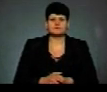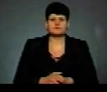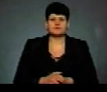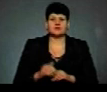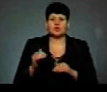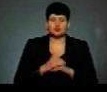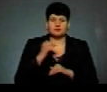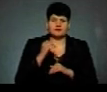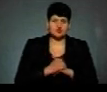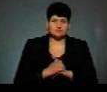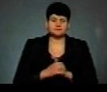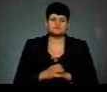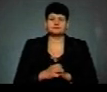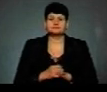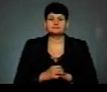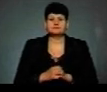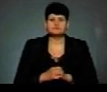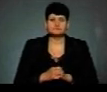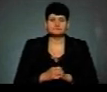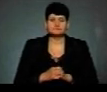Алло, доброго вечора. Добрий.